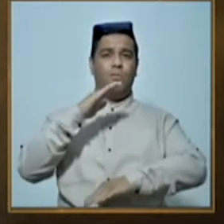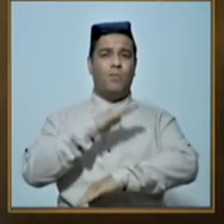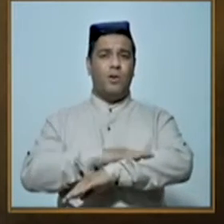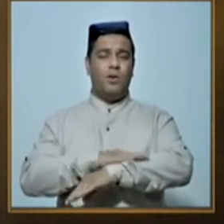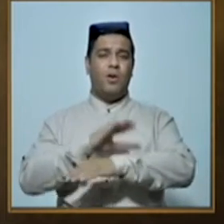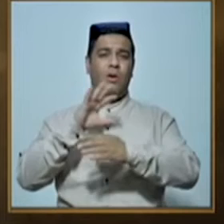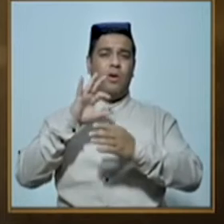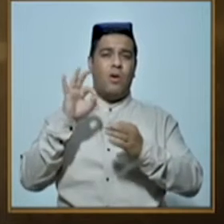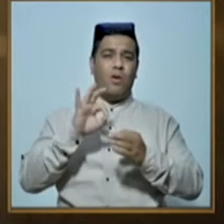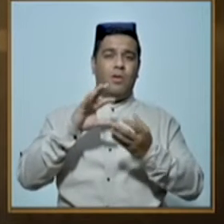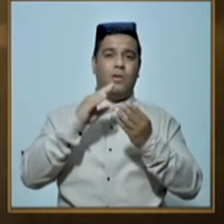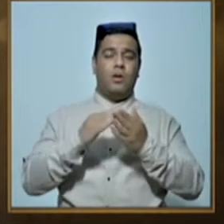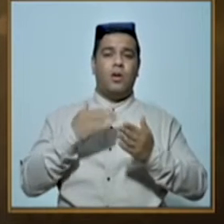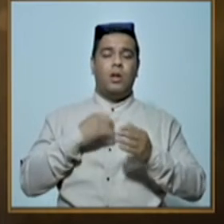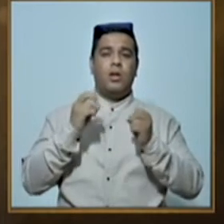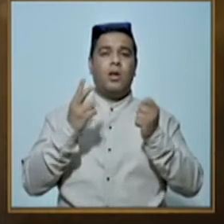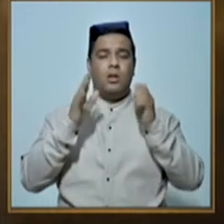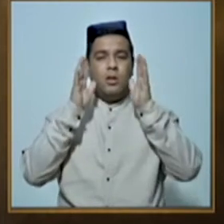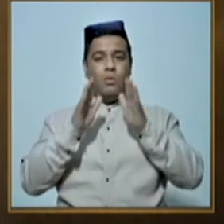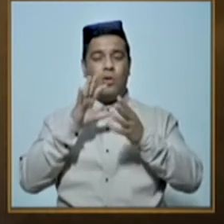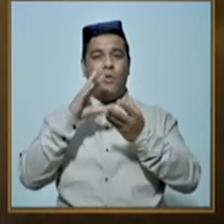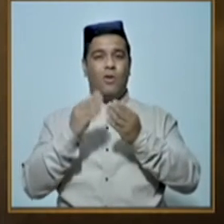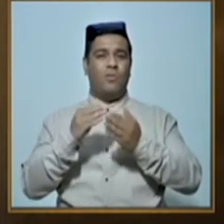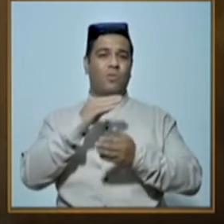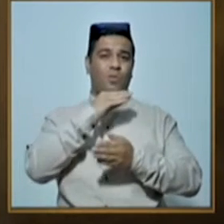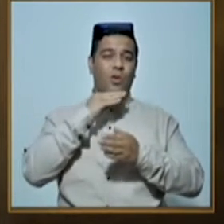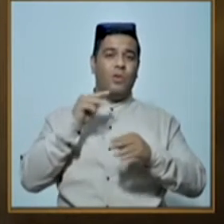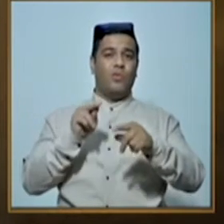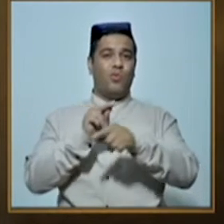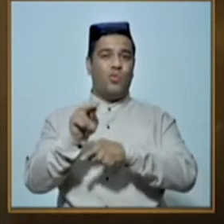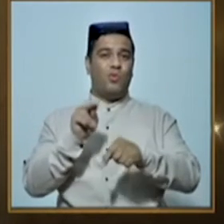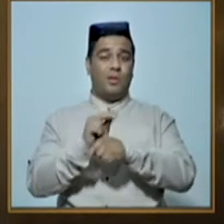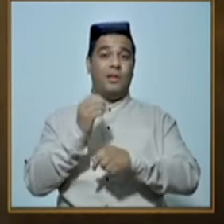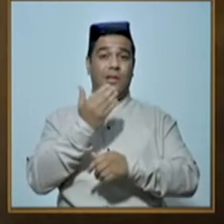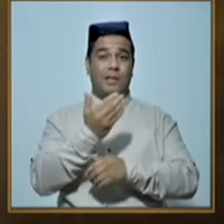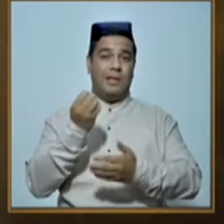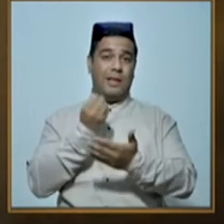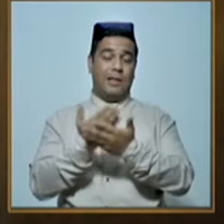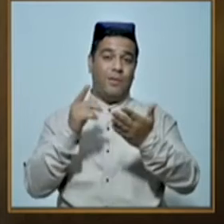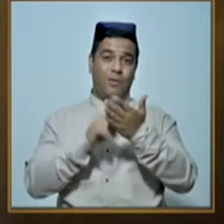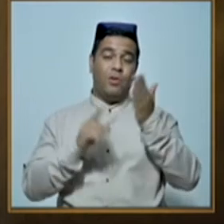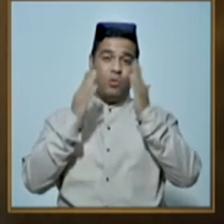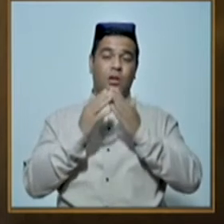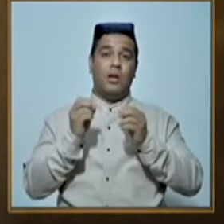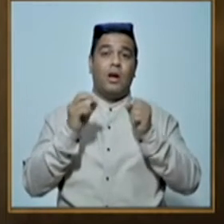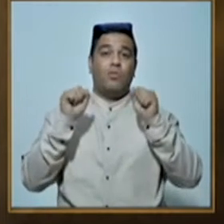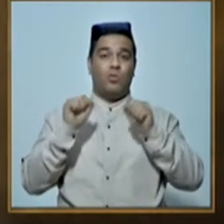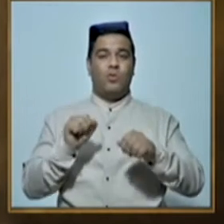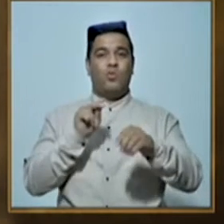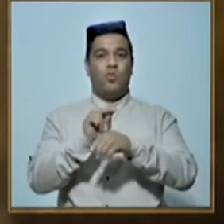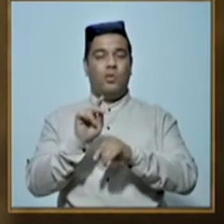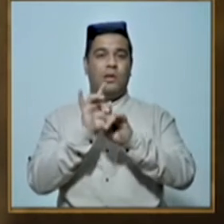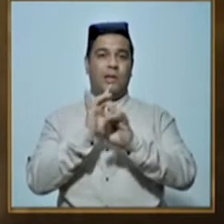itiqodimiz, shariatimiz, ibodatimizga oid narsalarni siz azizlarga qo'ldan kelganicha